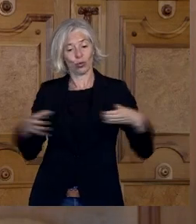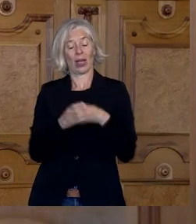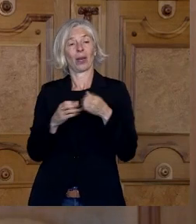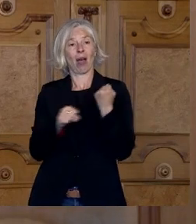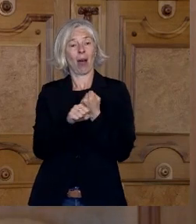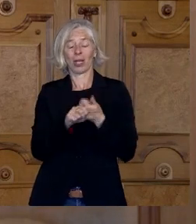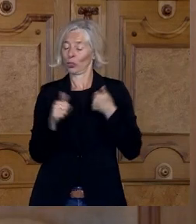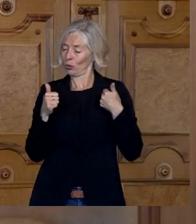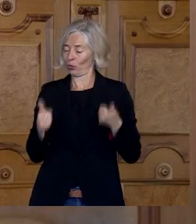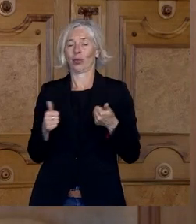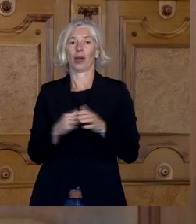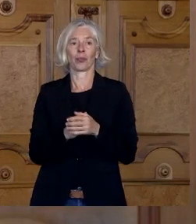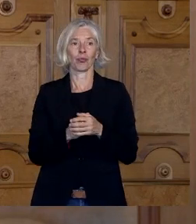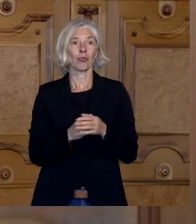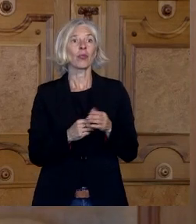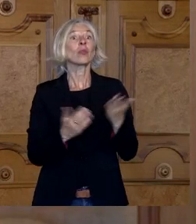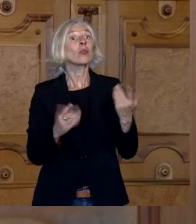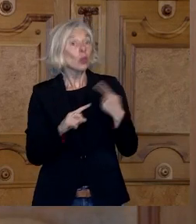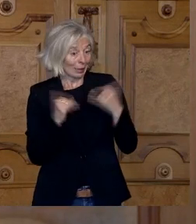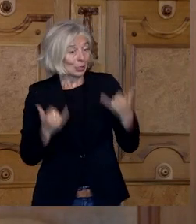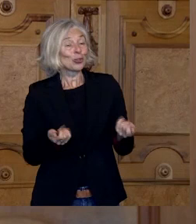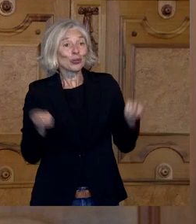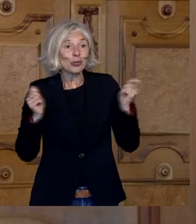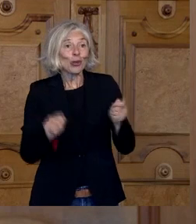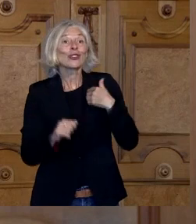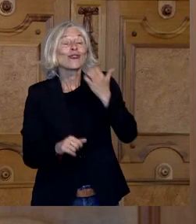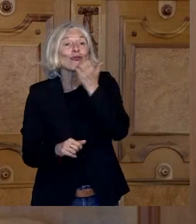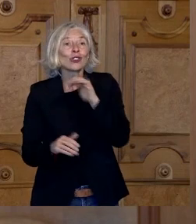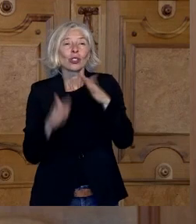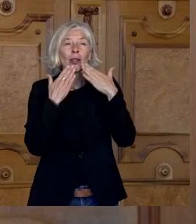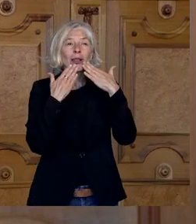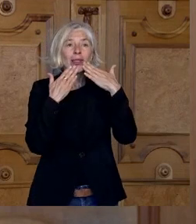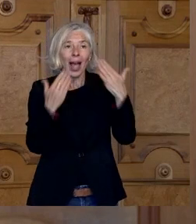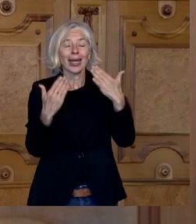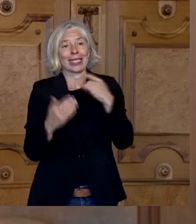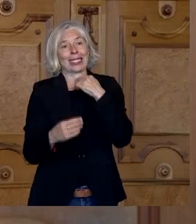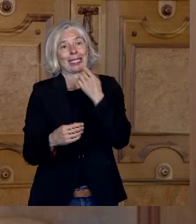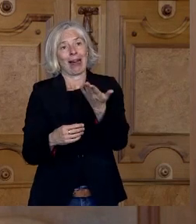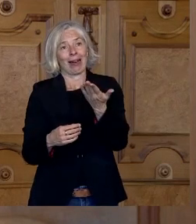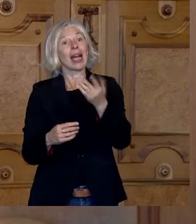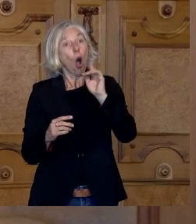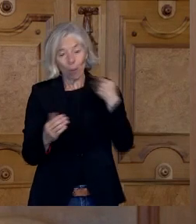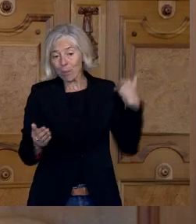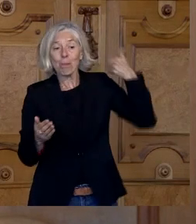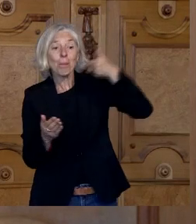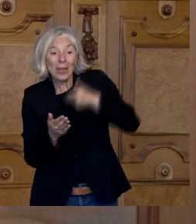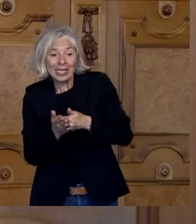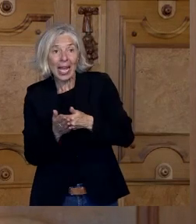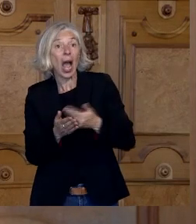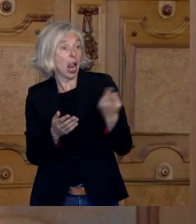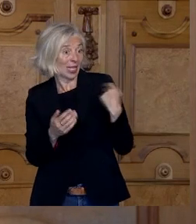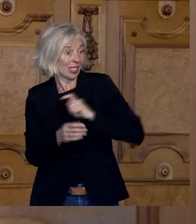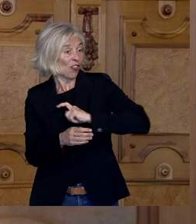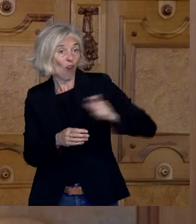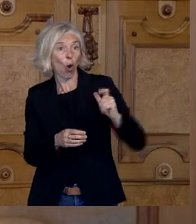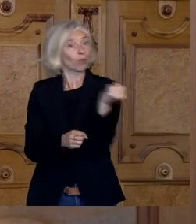Als Letztes möchte ich Ihnen danken, weil diese Ausführungen des Ordnungsdienstes, dass bisher auch keine Verstöße in der letzten Woche mehr festgestellt